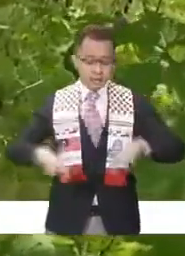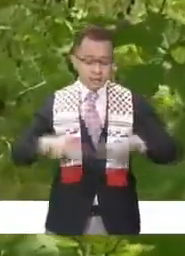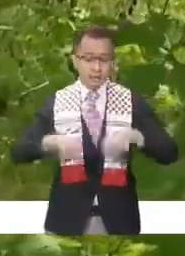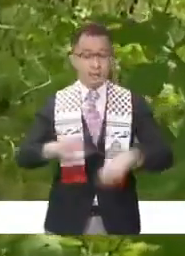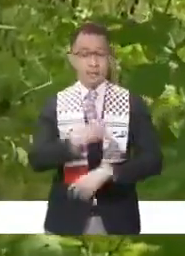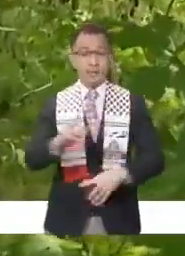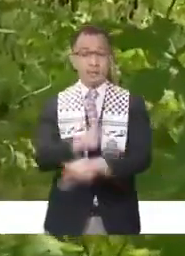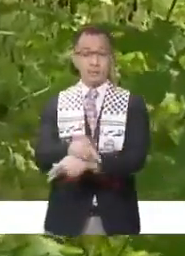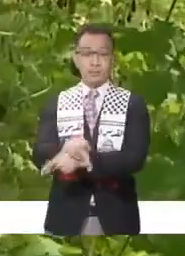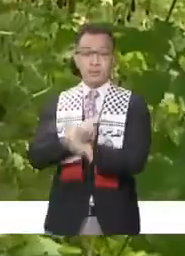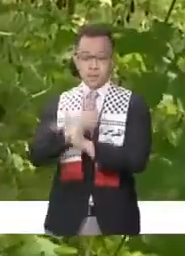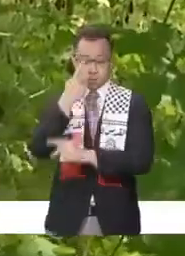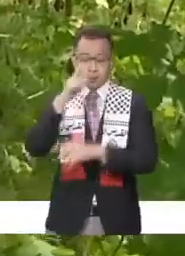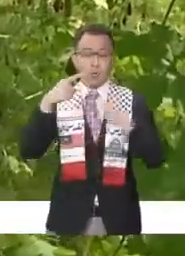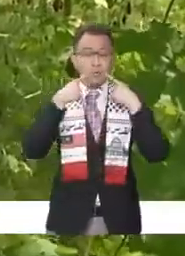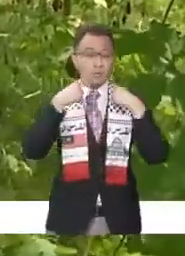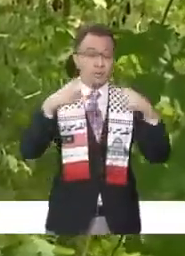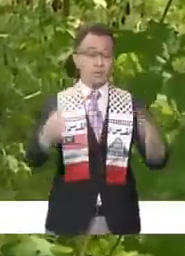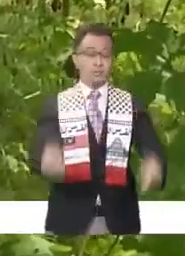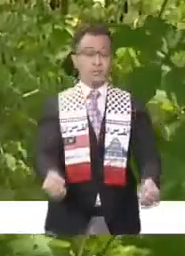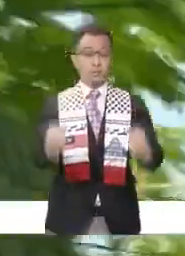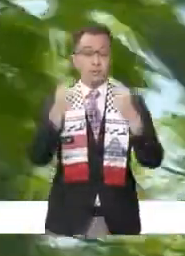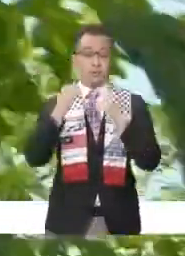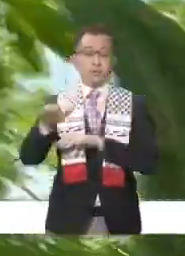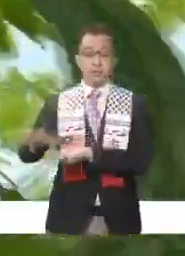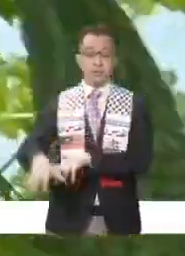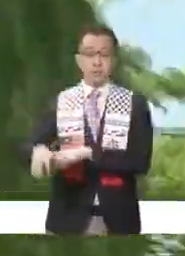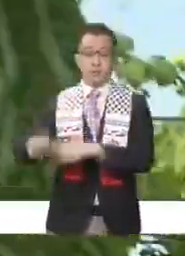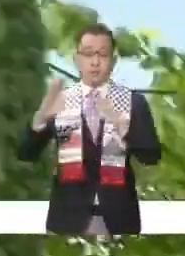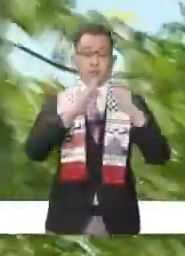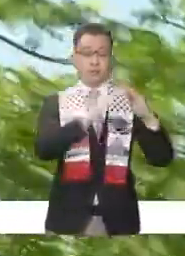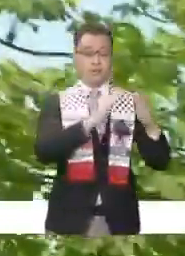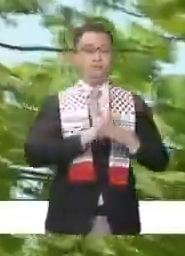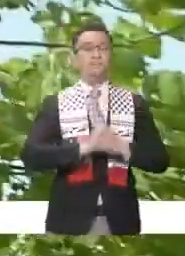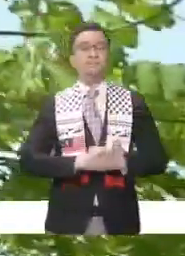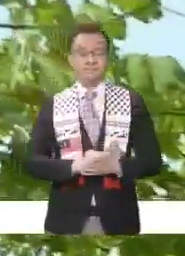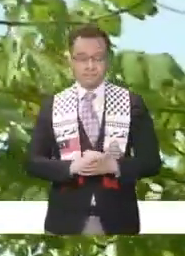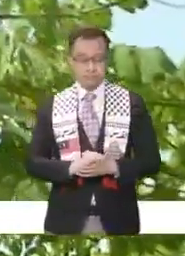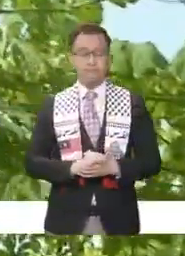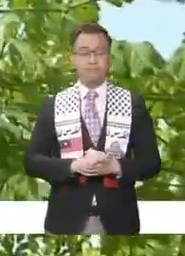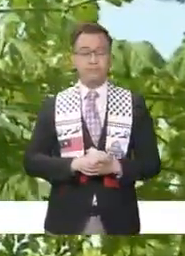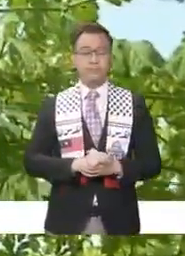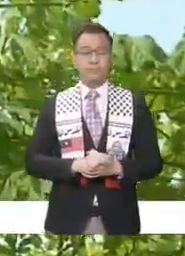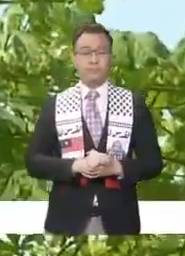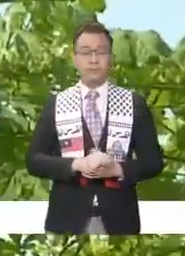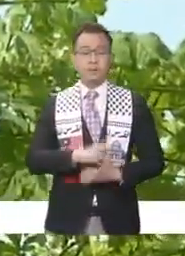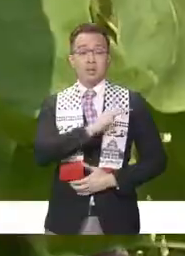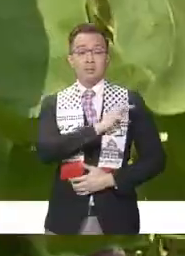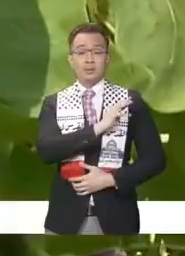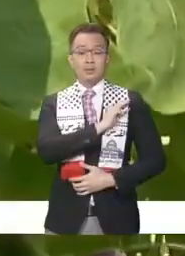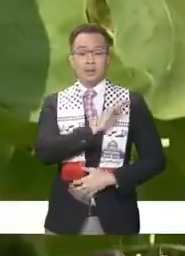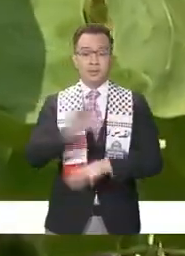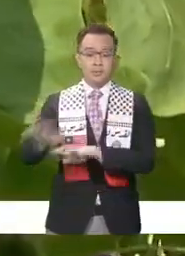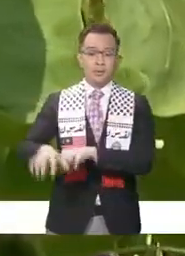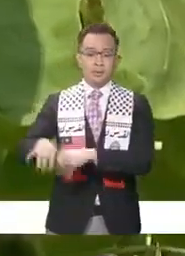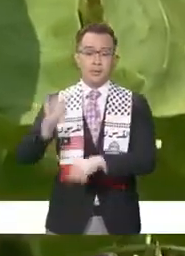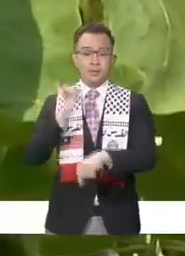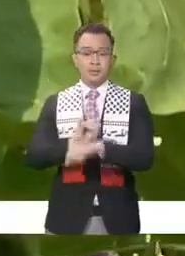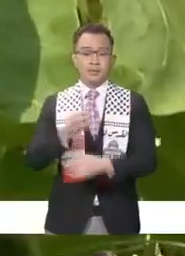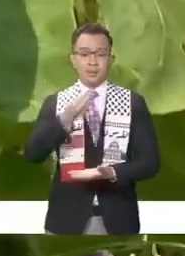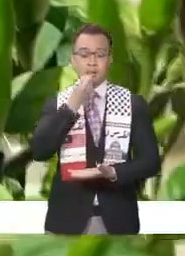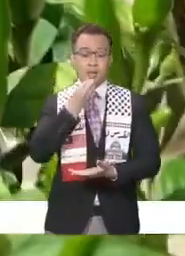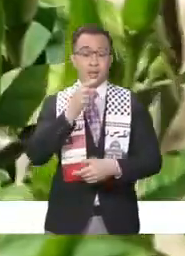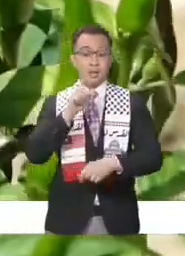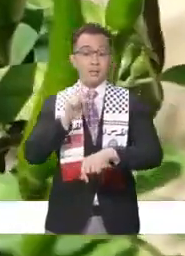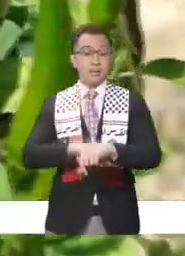jaman bagi menjayakan pemerkasaan pertanian Bandar sehubungan itu Kementerian Pertanian dan keterjaminan makanan diberi